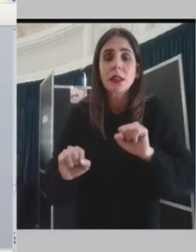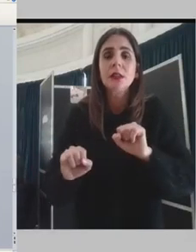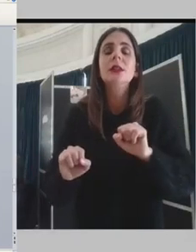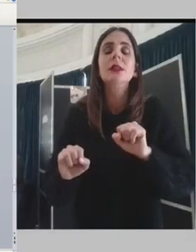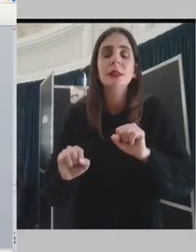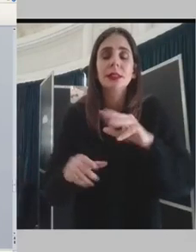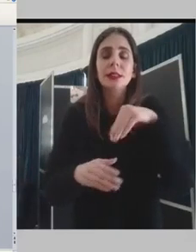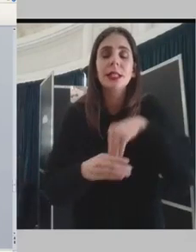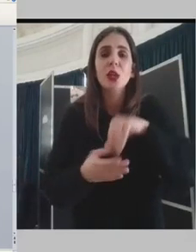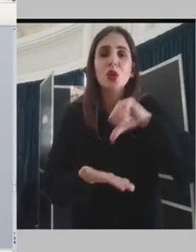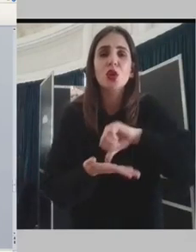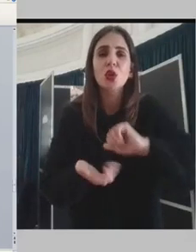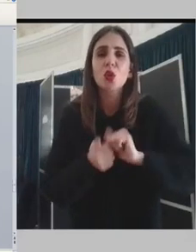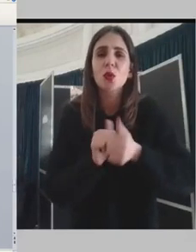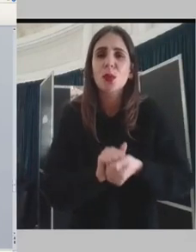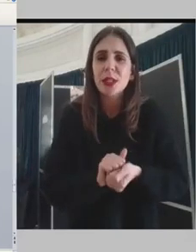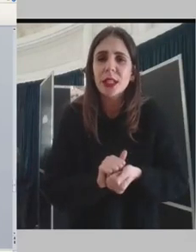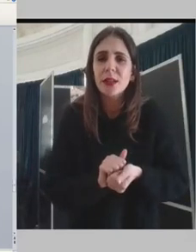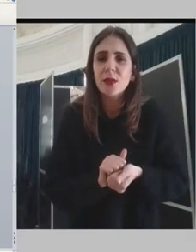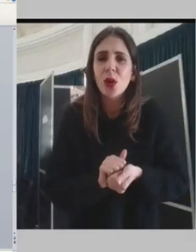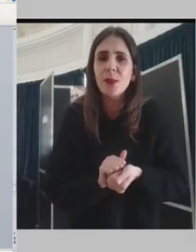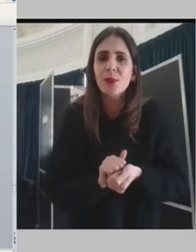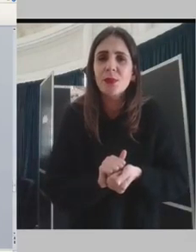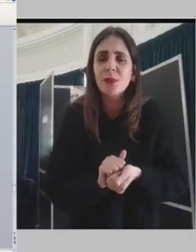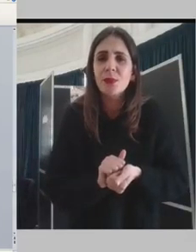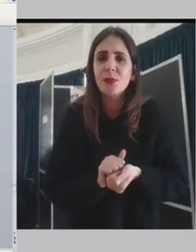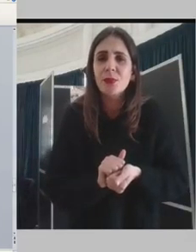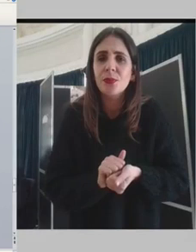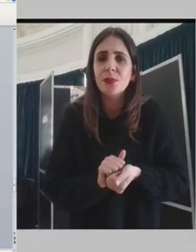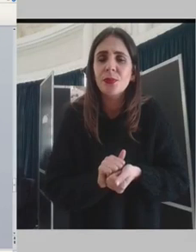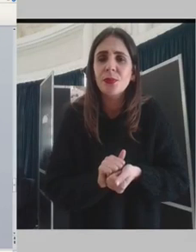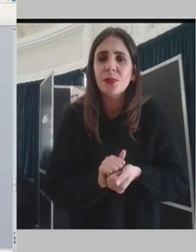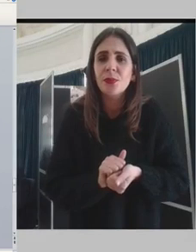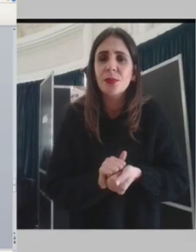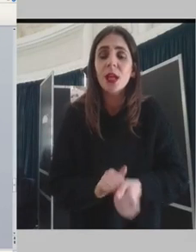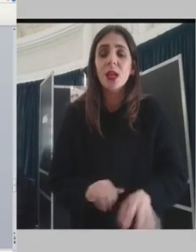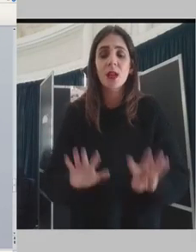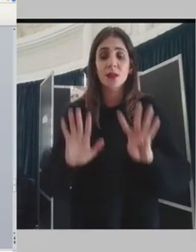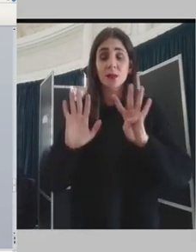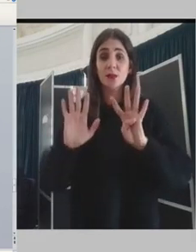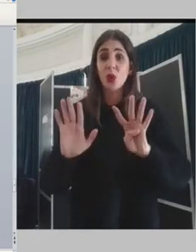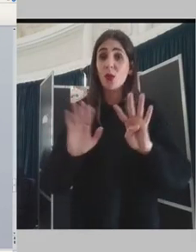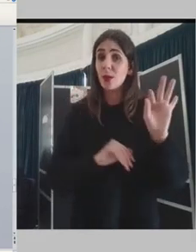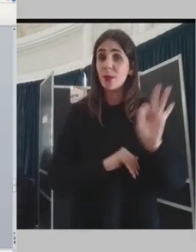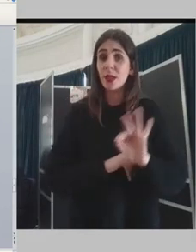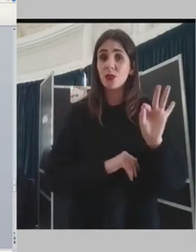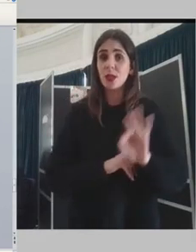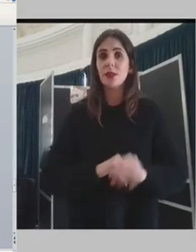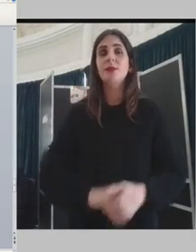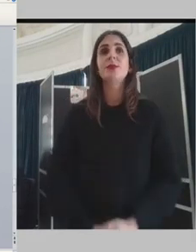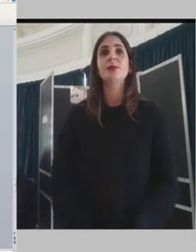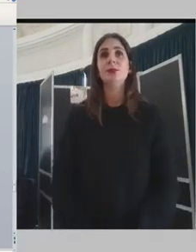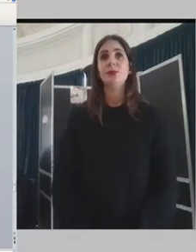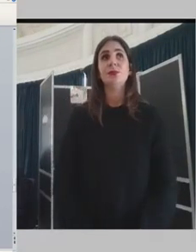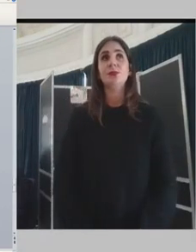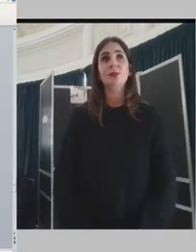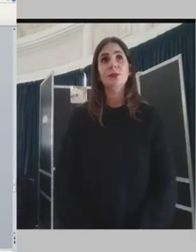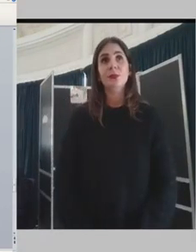sportivi dove il DAE era presente, verso il 9% degli